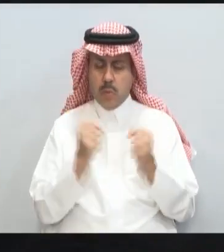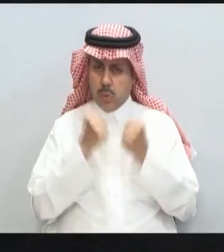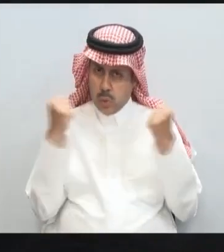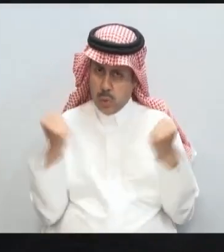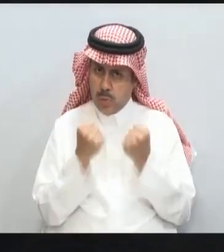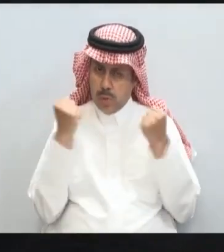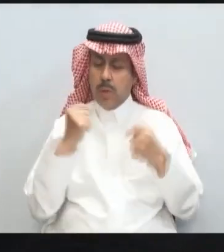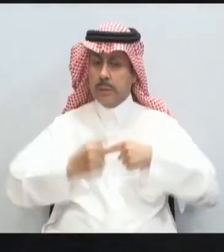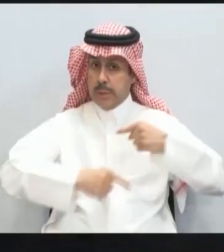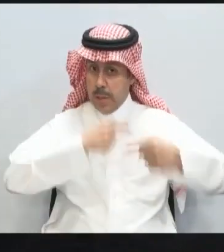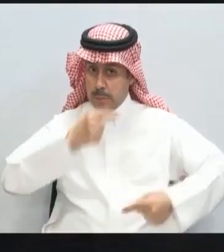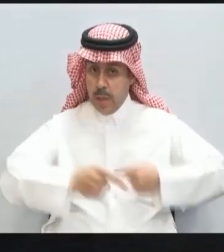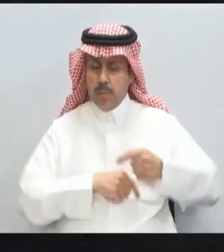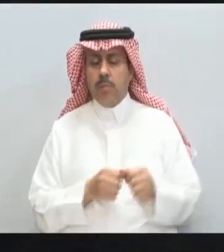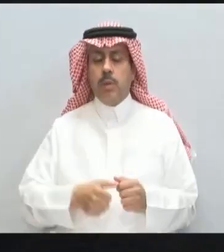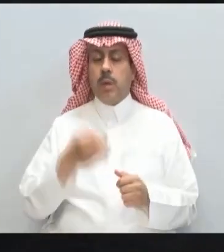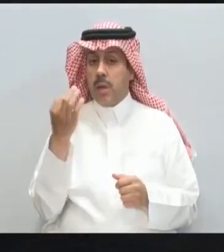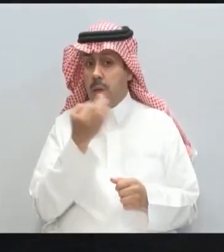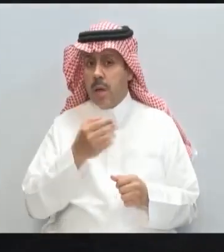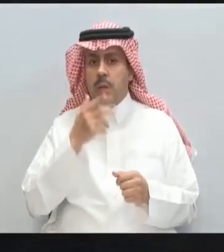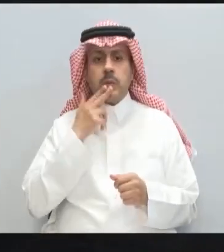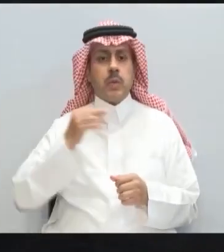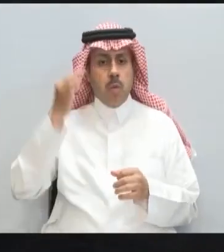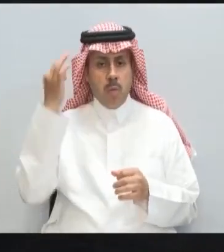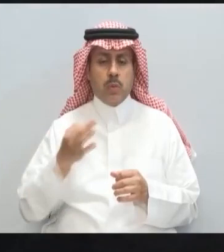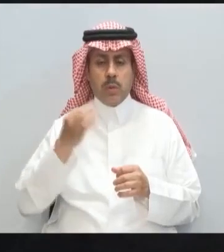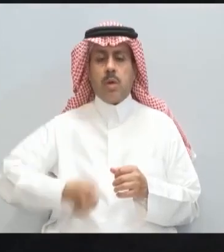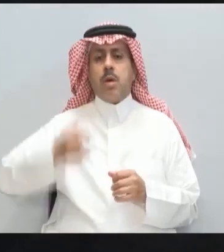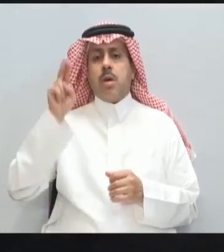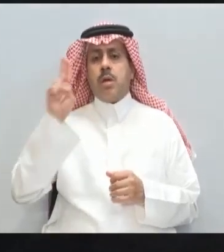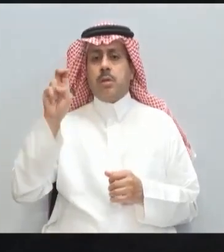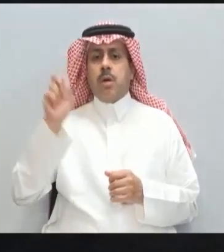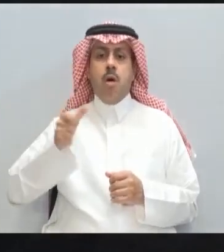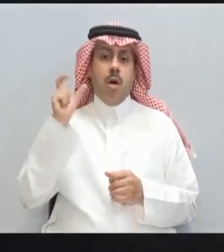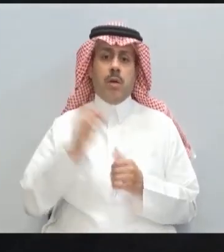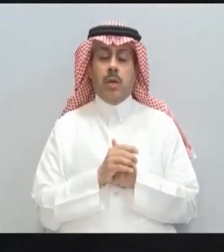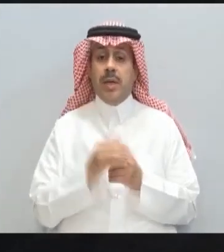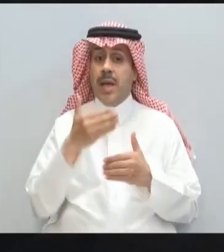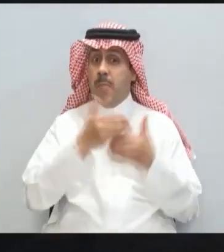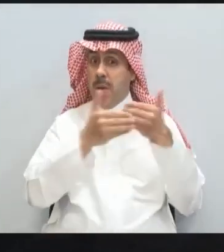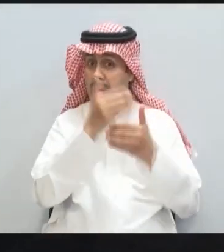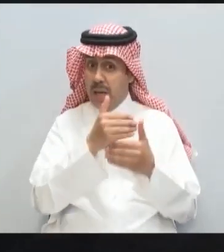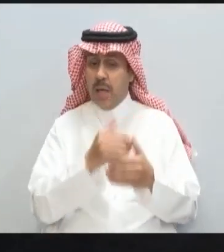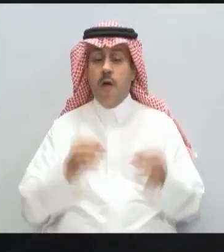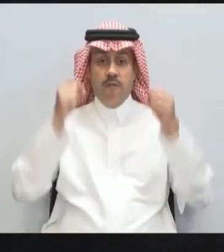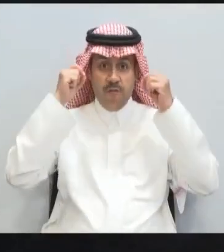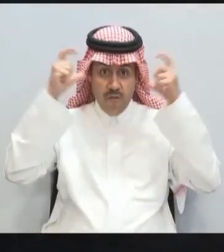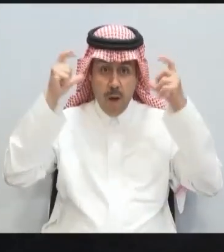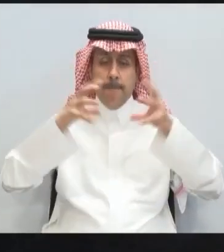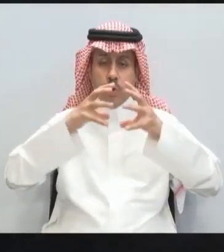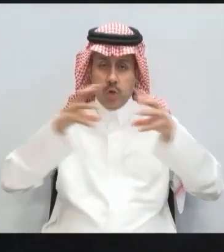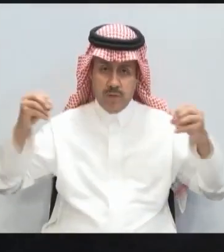دائما وابدا باتقان وصحه التلاوه للايات لان هذا ينبغي عليه باذن الله تعالى